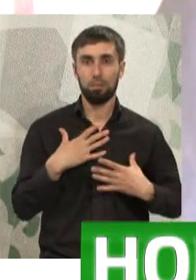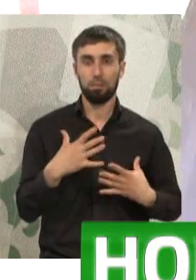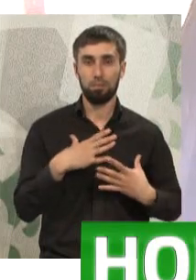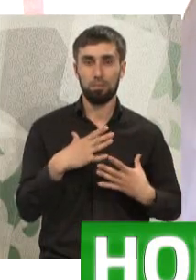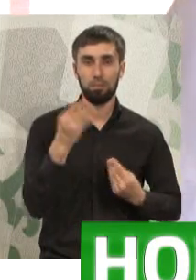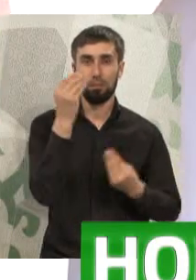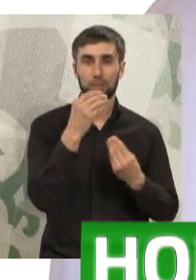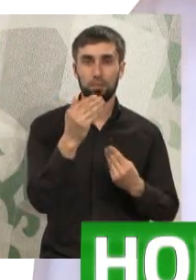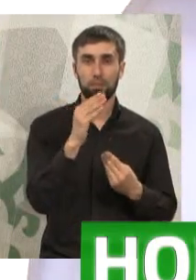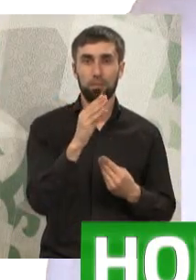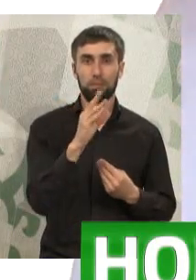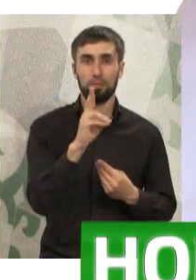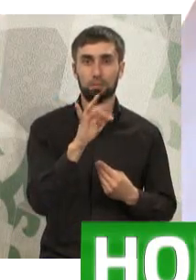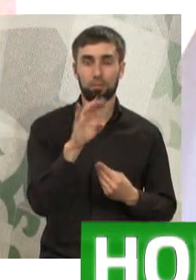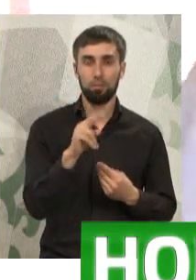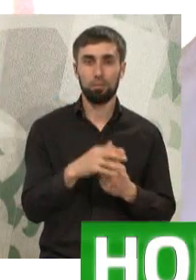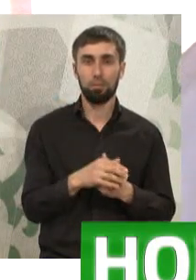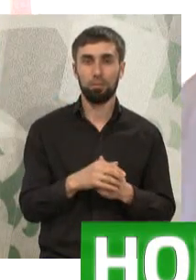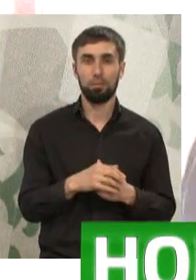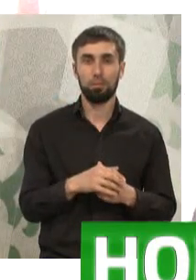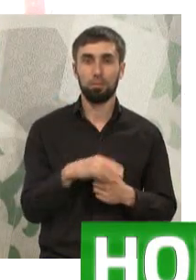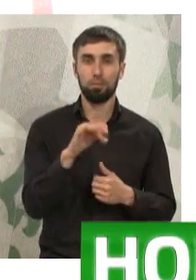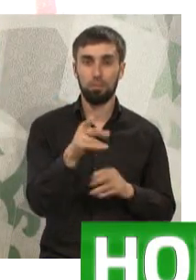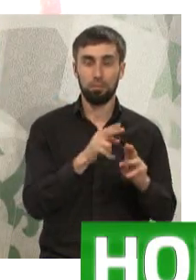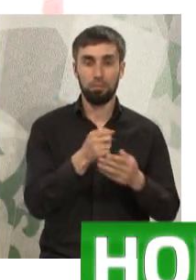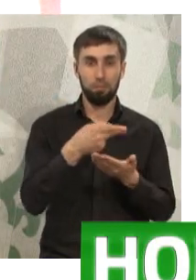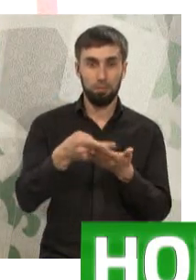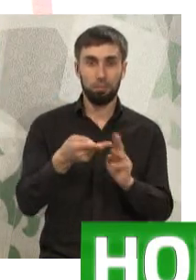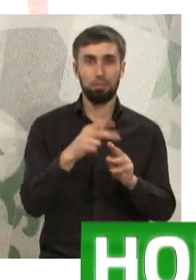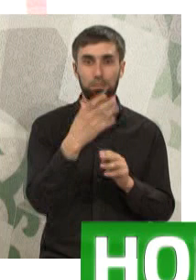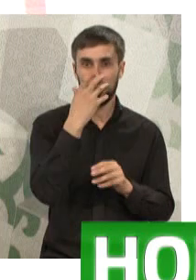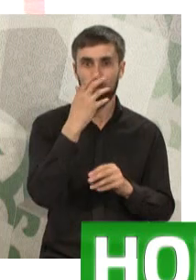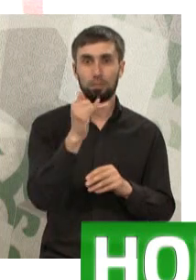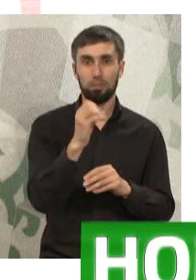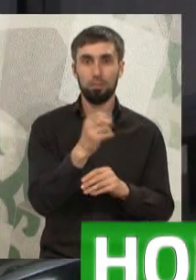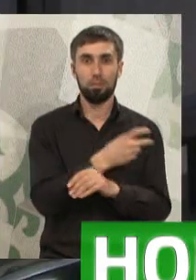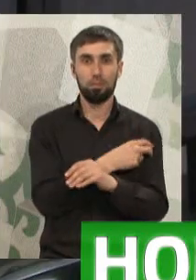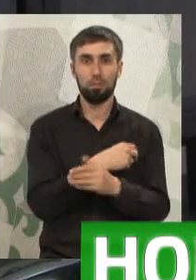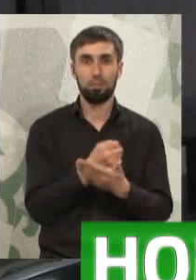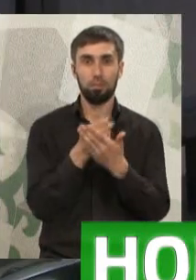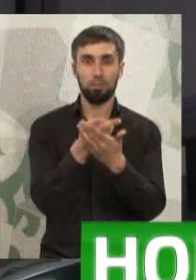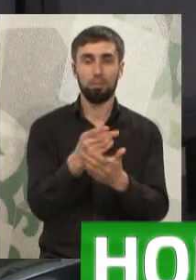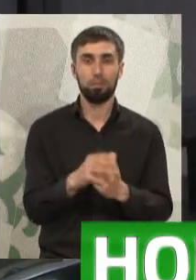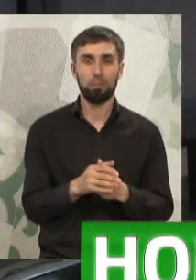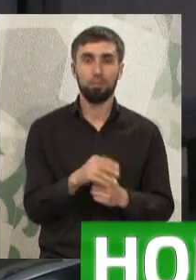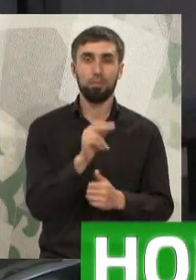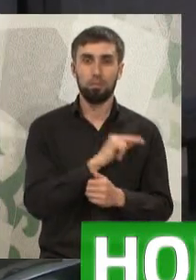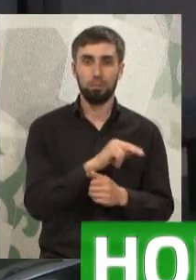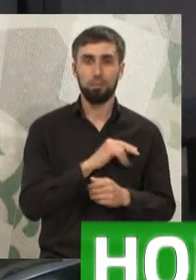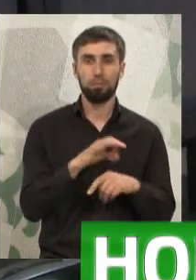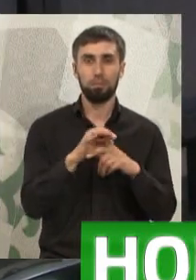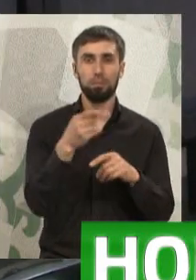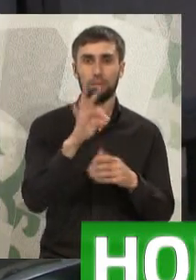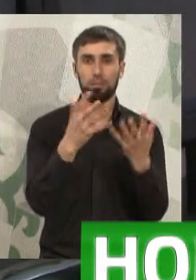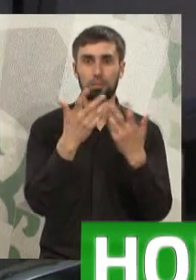подключаем кислород. И вот через кислород больного везем, уже доставляем в необходимые больницы. Работа доведена почти до